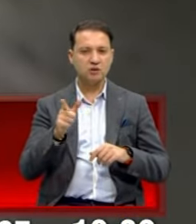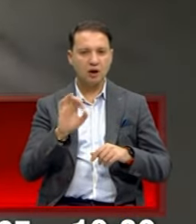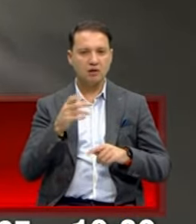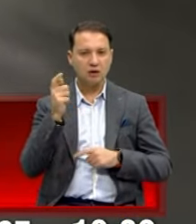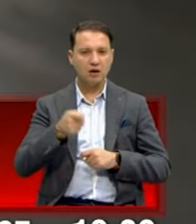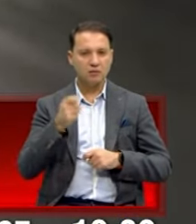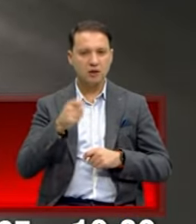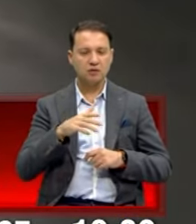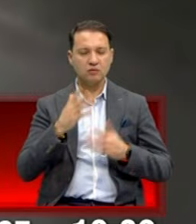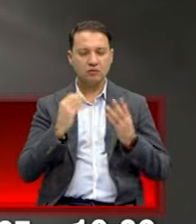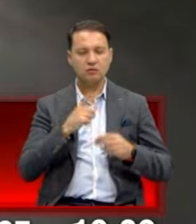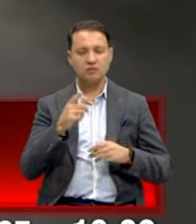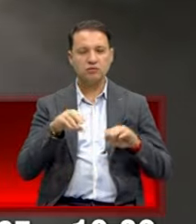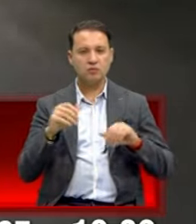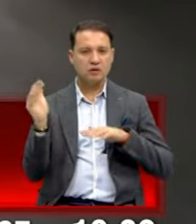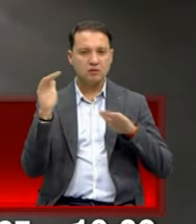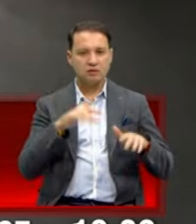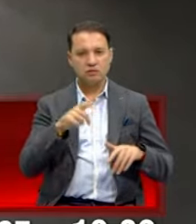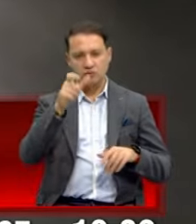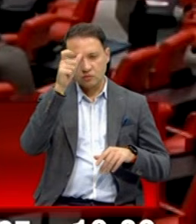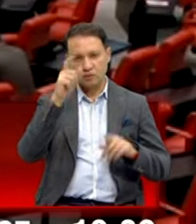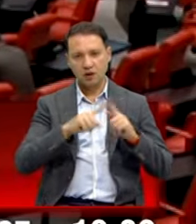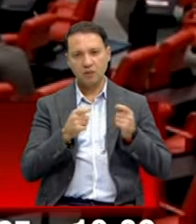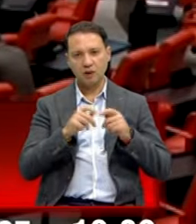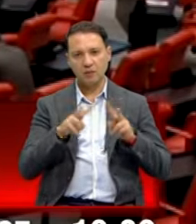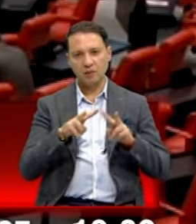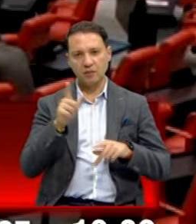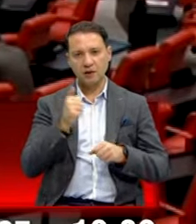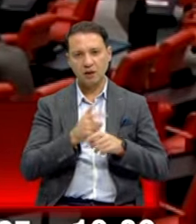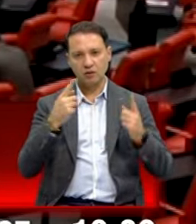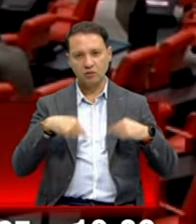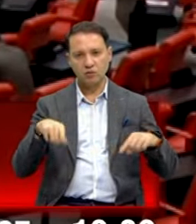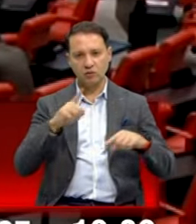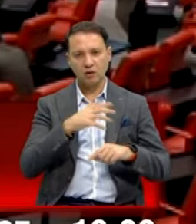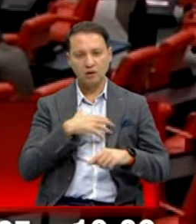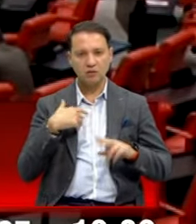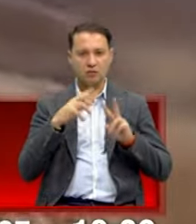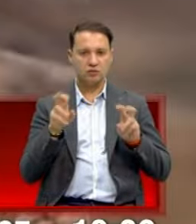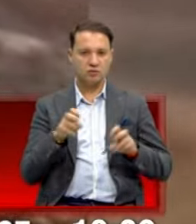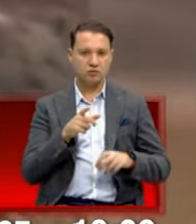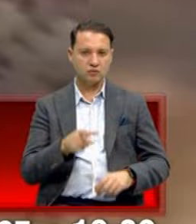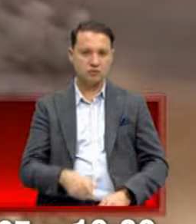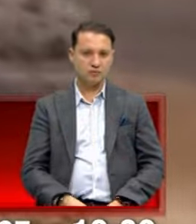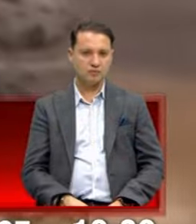altın arama madeninde yaşanan toprak kayması Türkiye Büyük Millet Meclisi Genel Kurulu'nun ana gündemiydi.